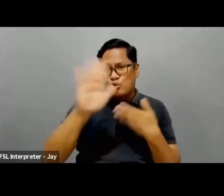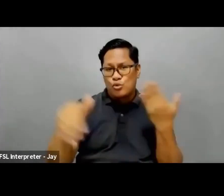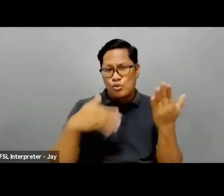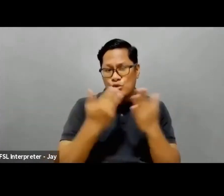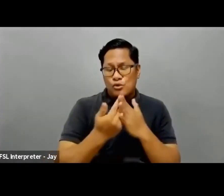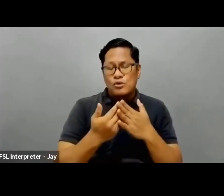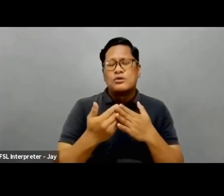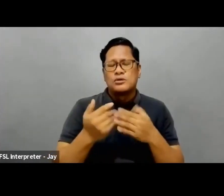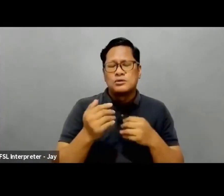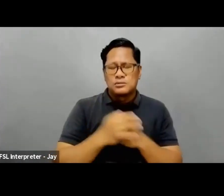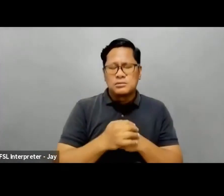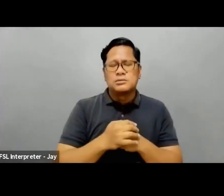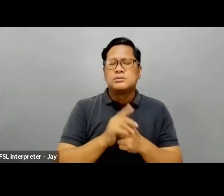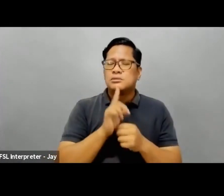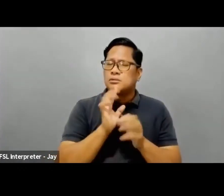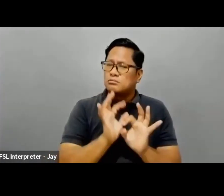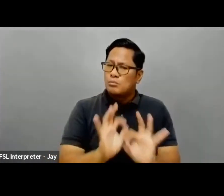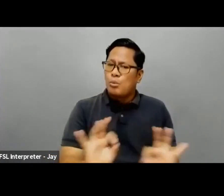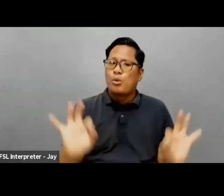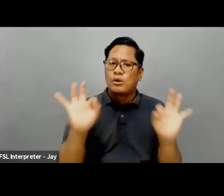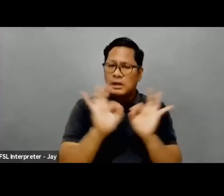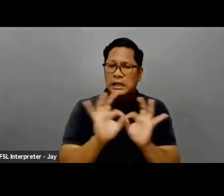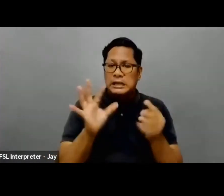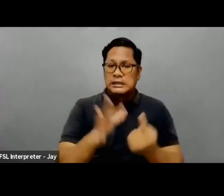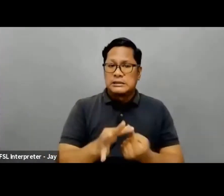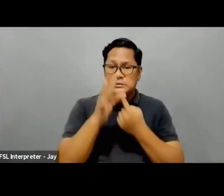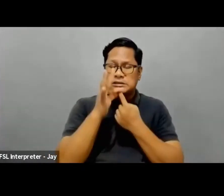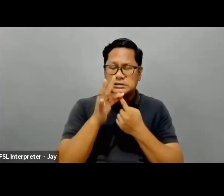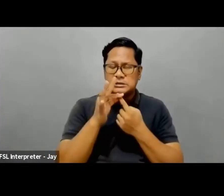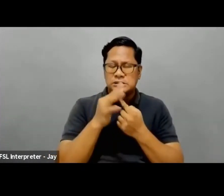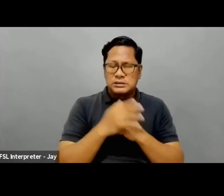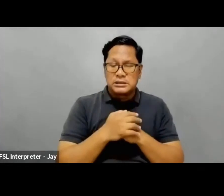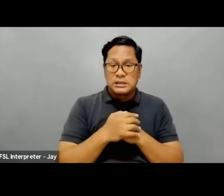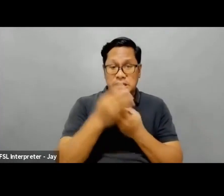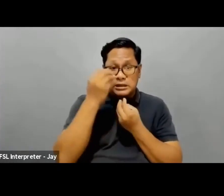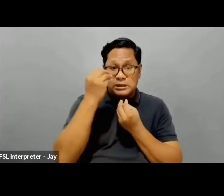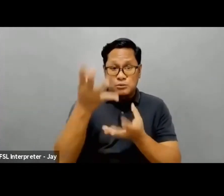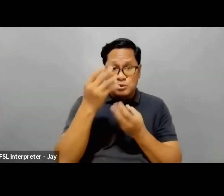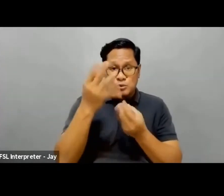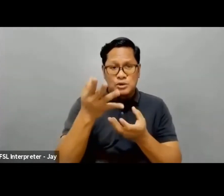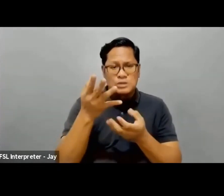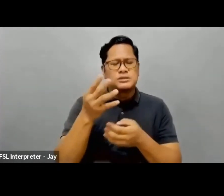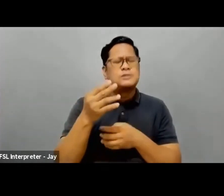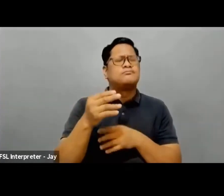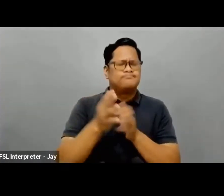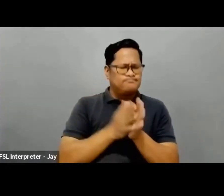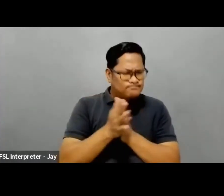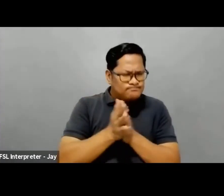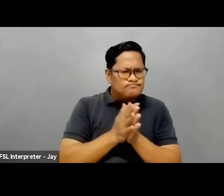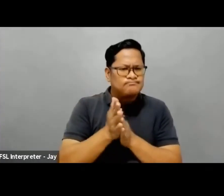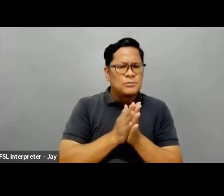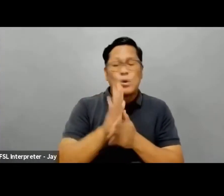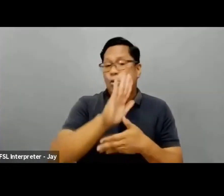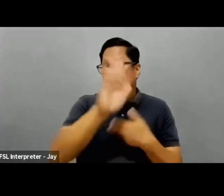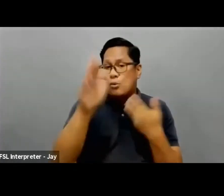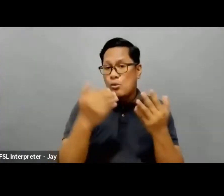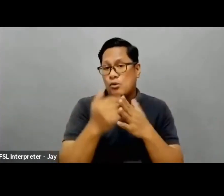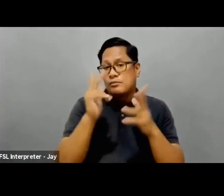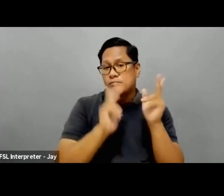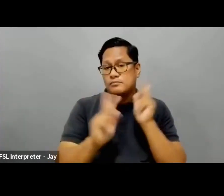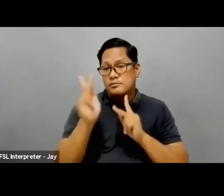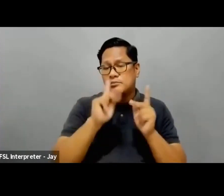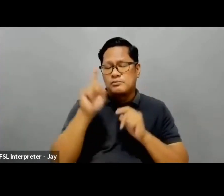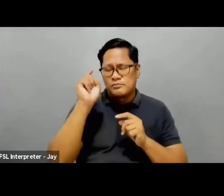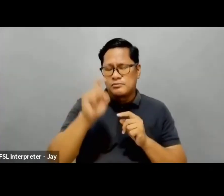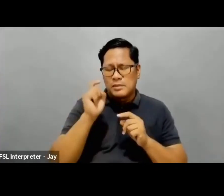dahil napakahalaga po nito. Una po yung information drive natin na lahat dapat ng mamamayan ay mabigyan